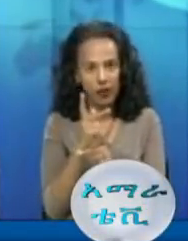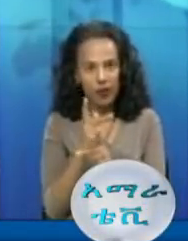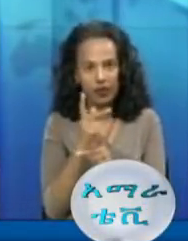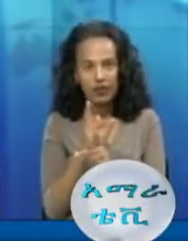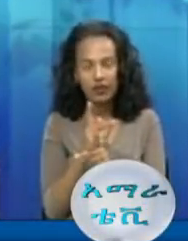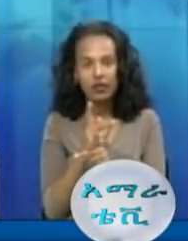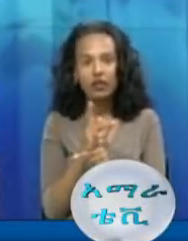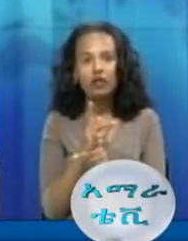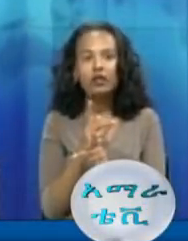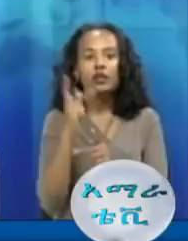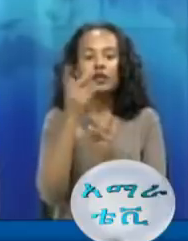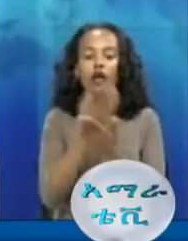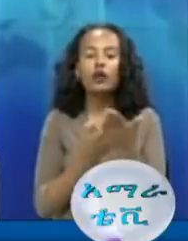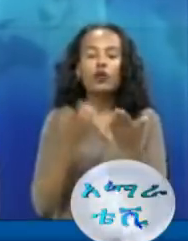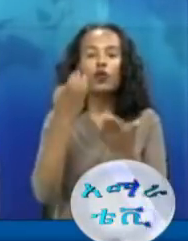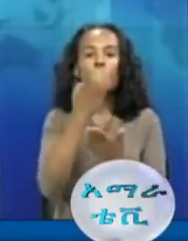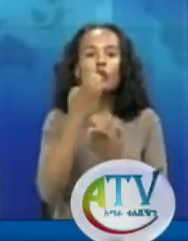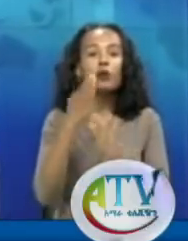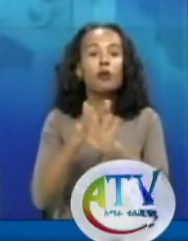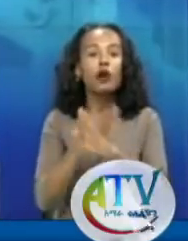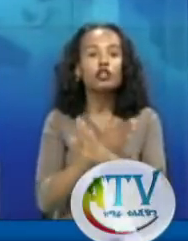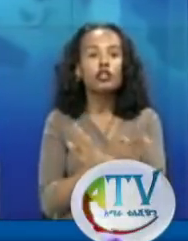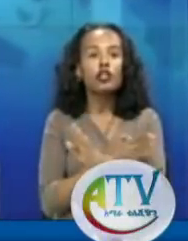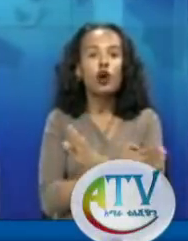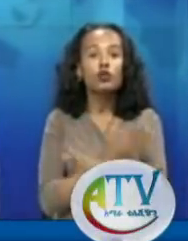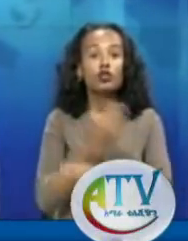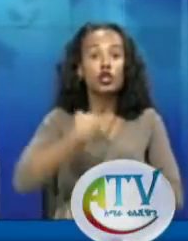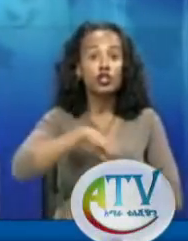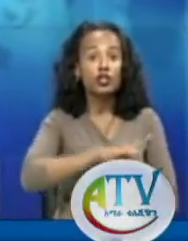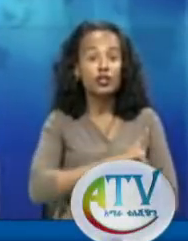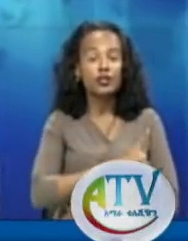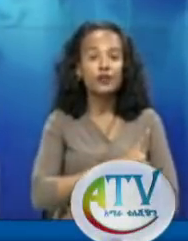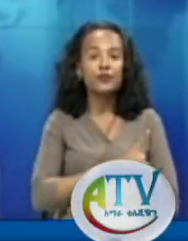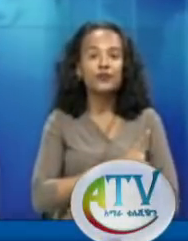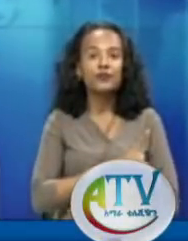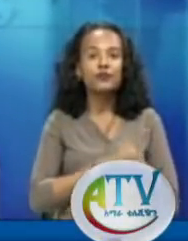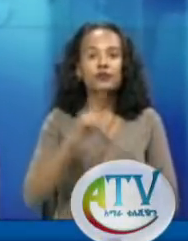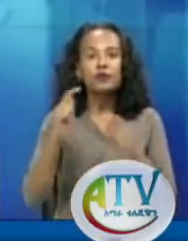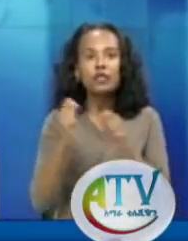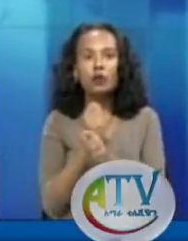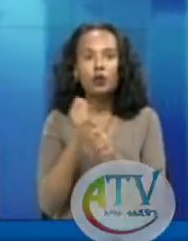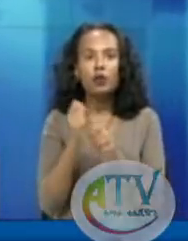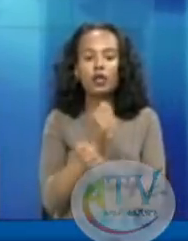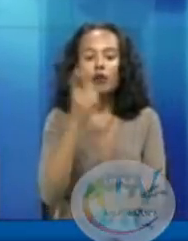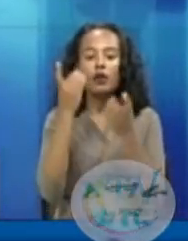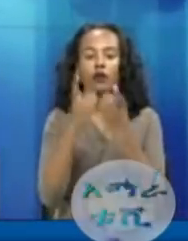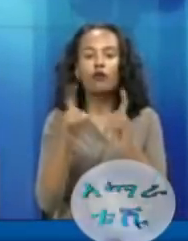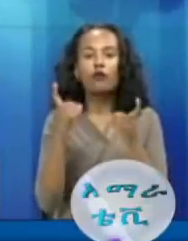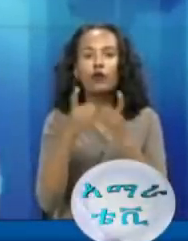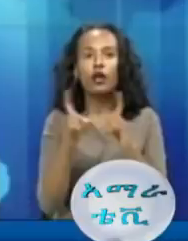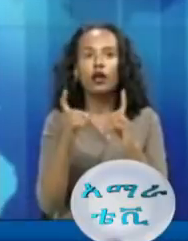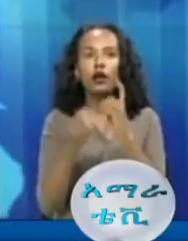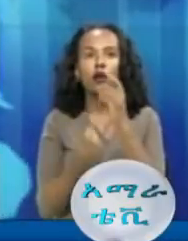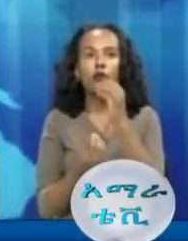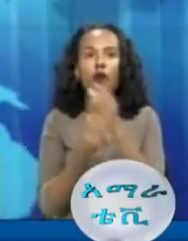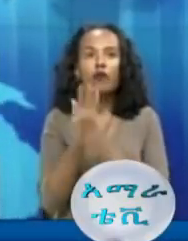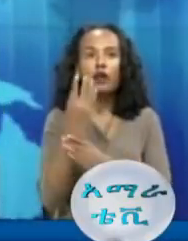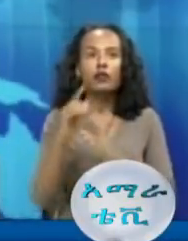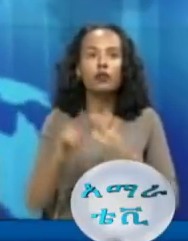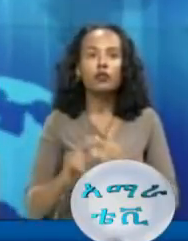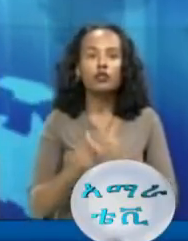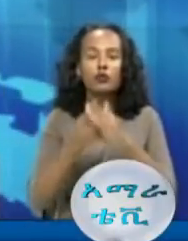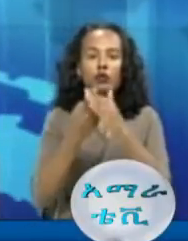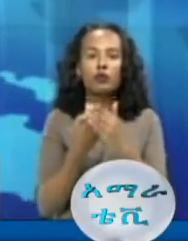የምናስጠብቅበት የኢኮኖሚ ማሻሻያዎቻችንን በመተግበር ፍሬ ማፍራት